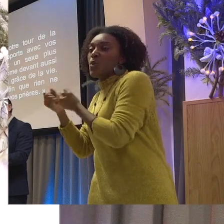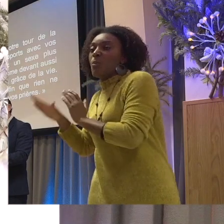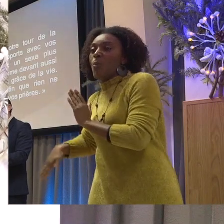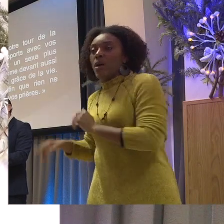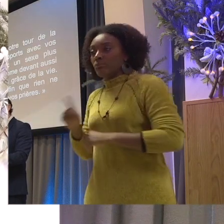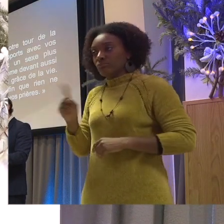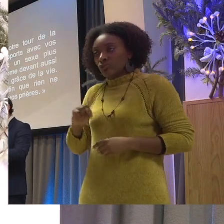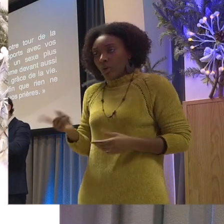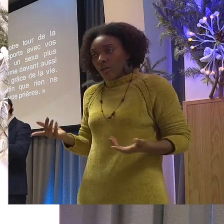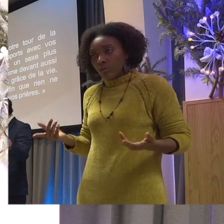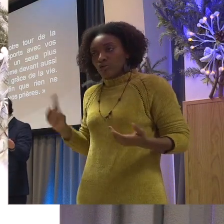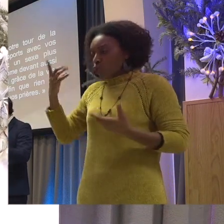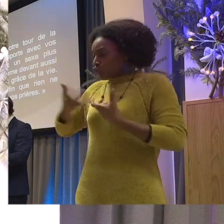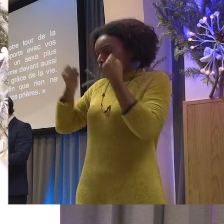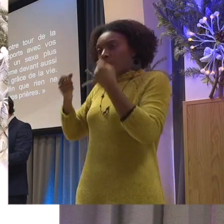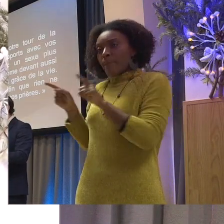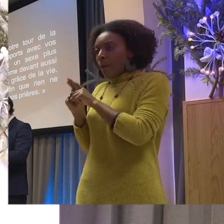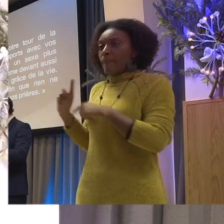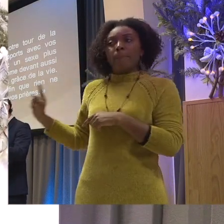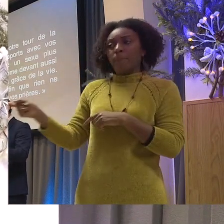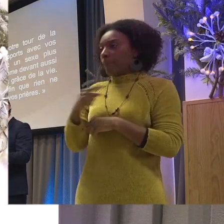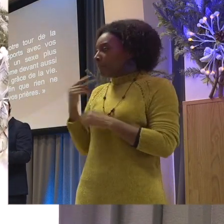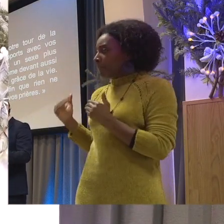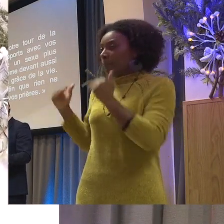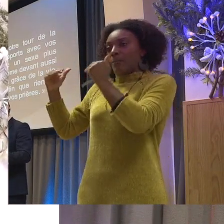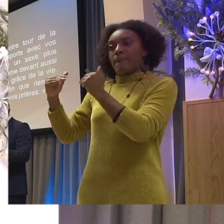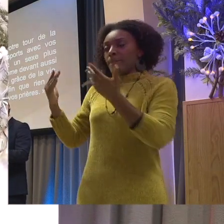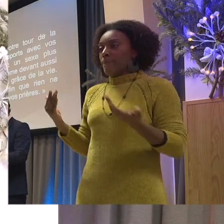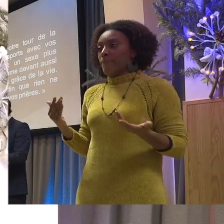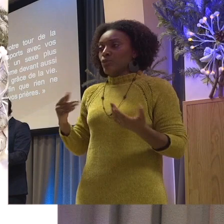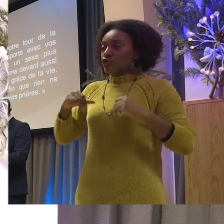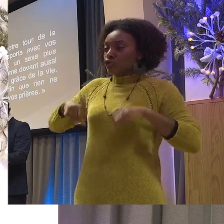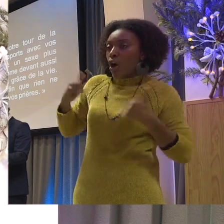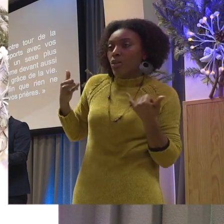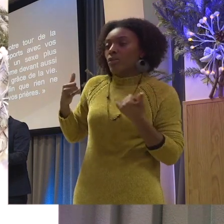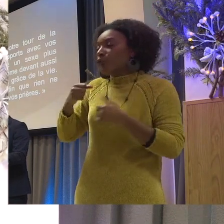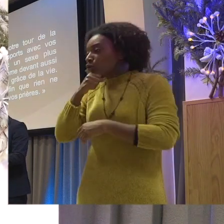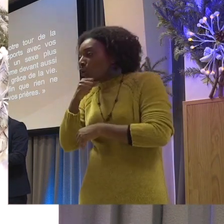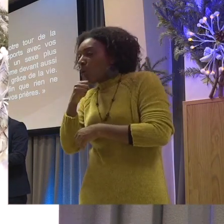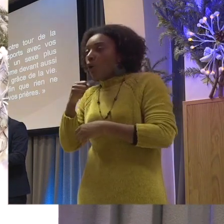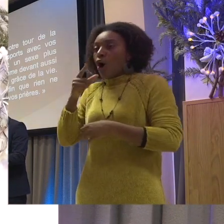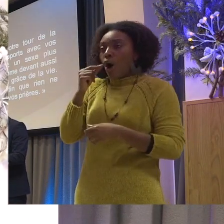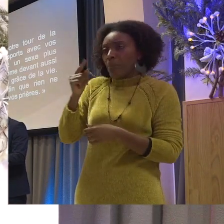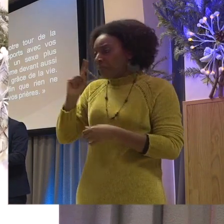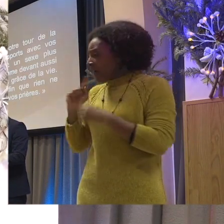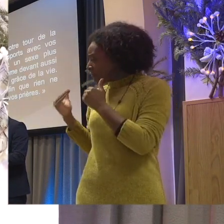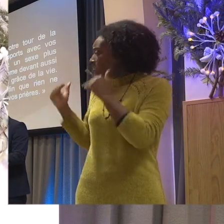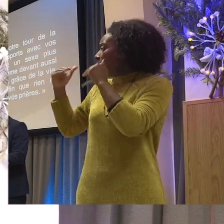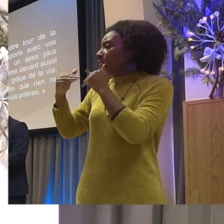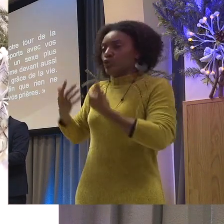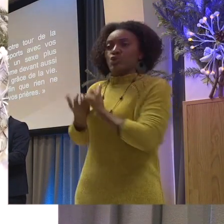pas. Dieu nous sauve tous pareil. Qu'on soit jeune ou moins jeune, mari ou femme, peu importe. Dieu nous sauve de la même manière. Gloire à